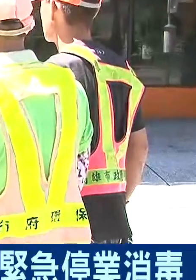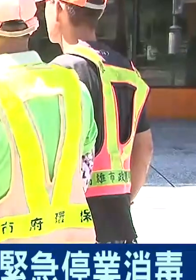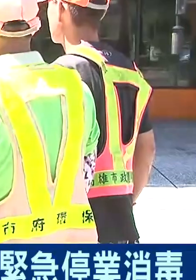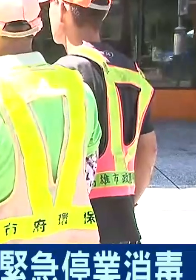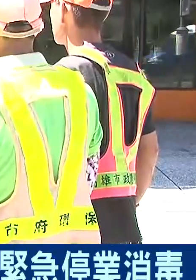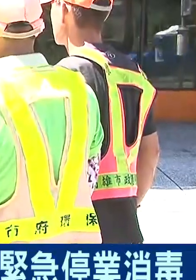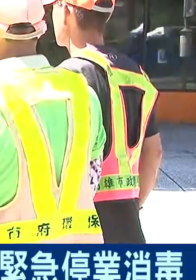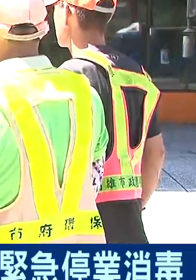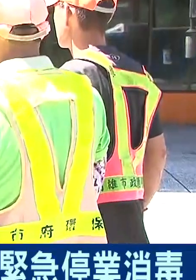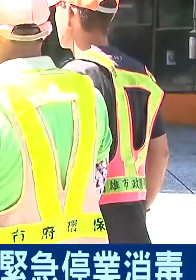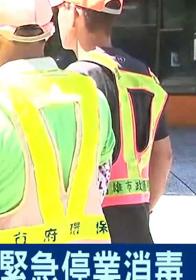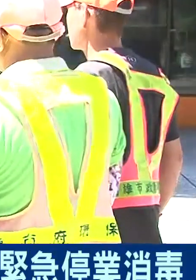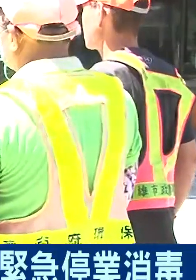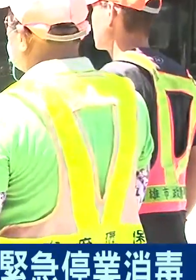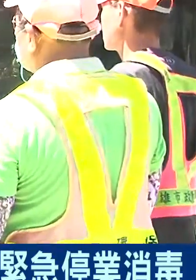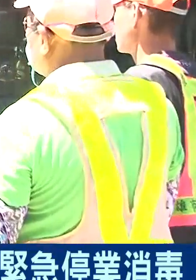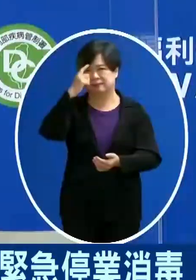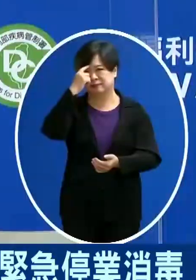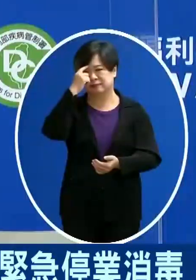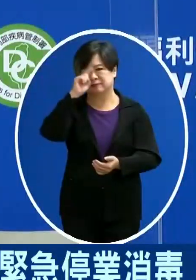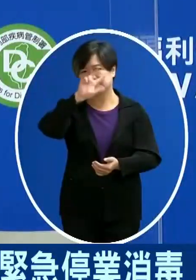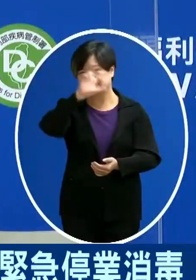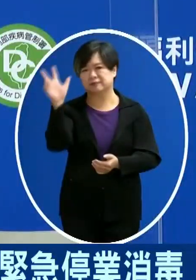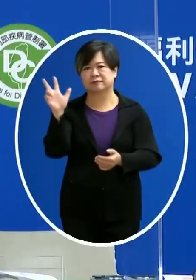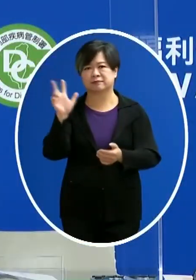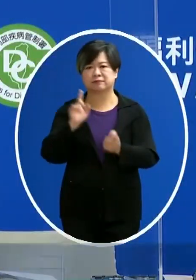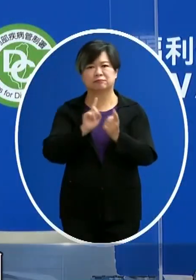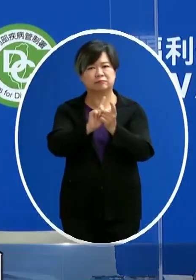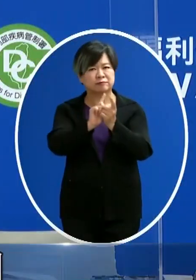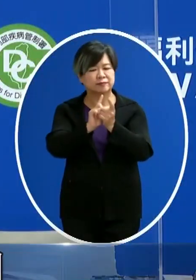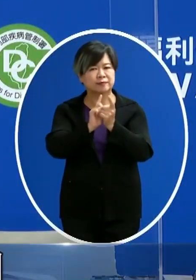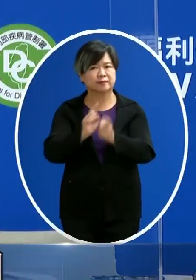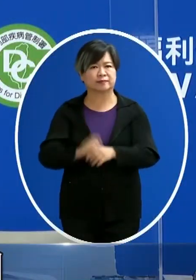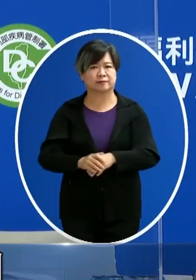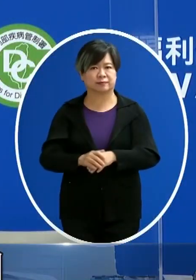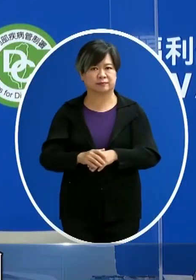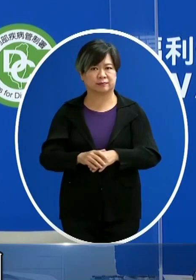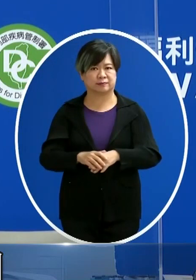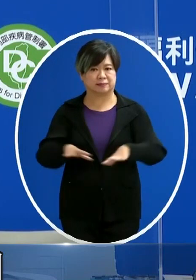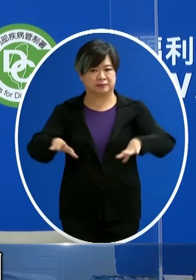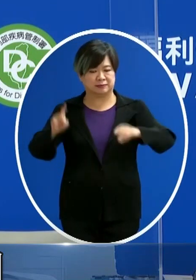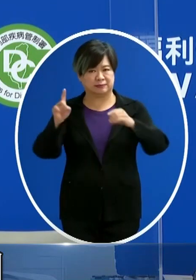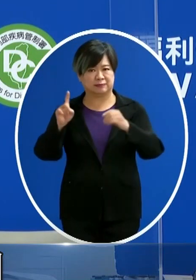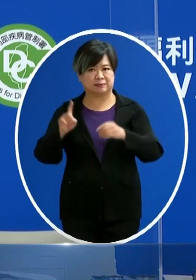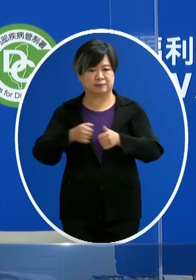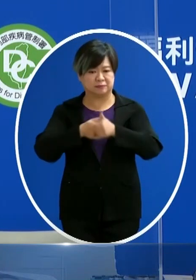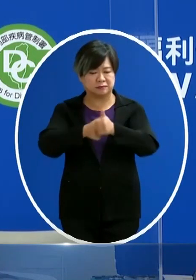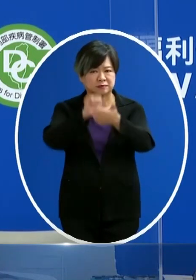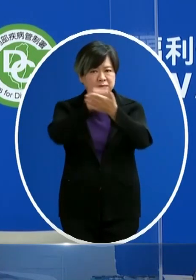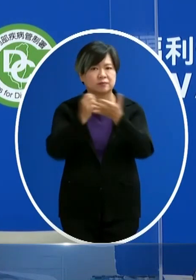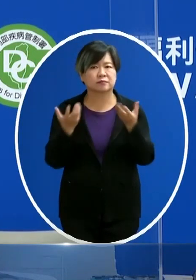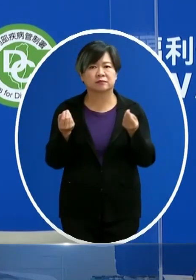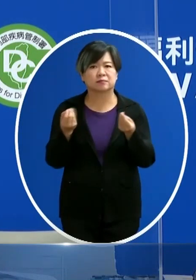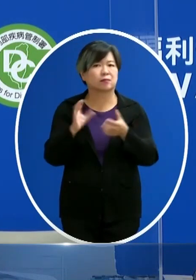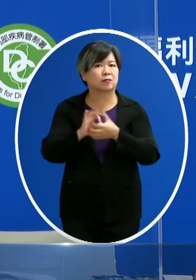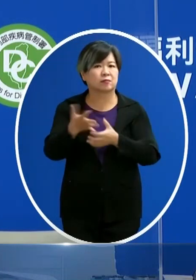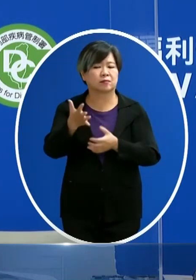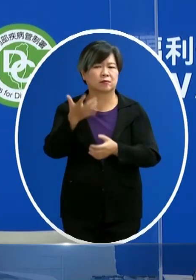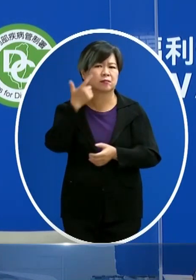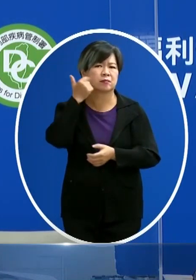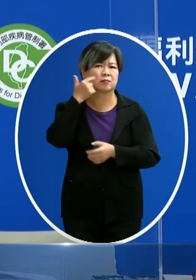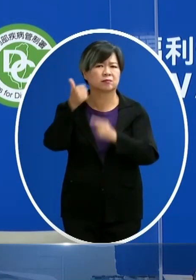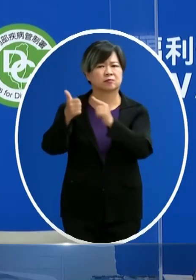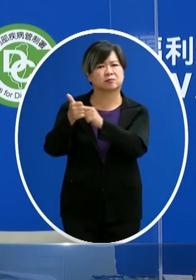又是跟狮子会前会长有关联。 这波的疫调里面没有调查到，那最主要是他父亲